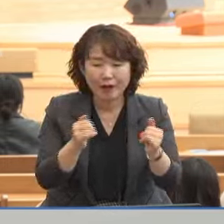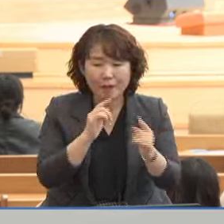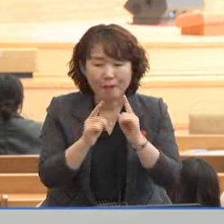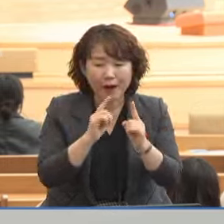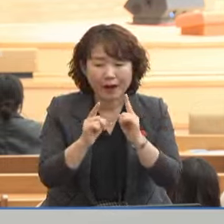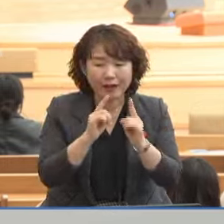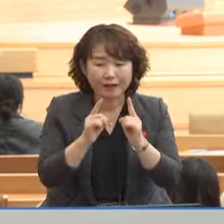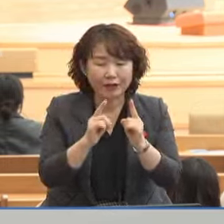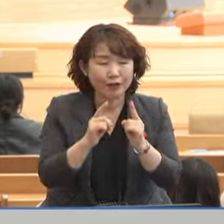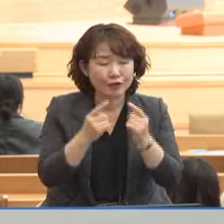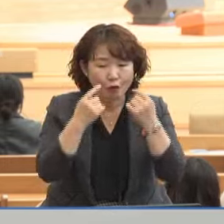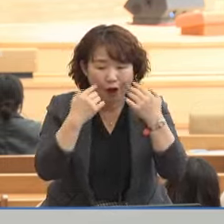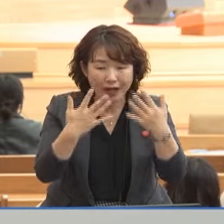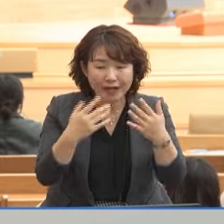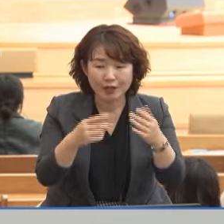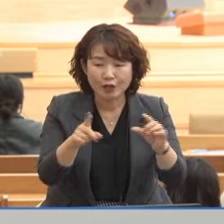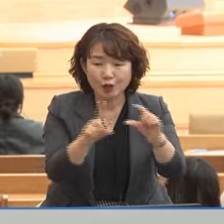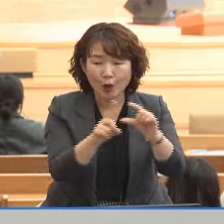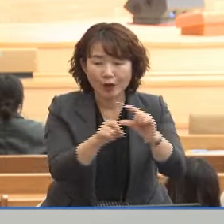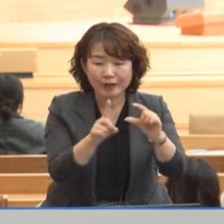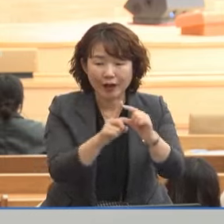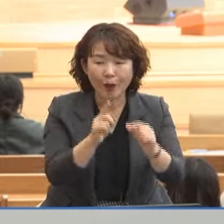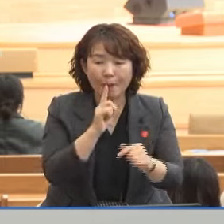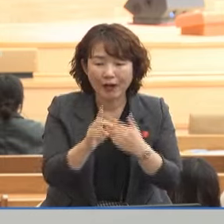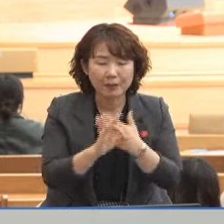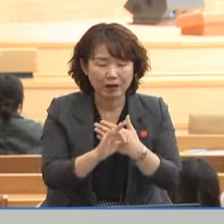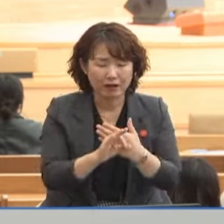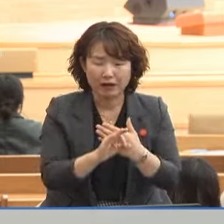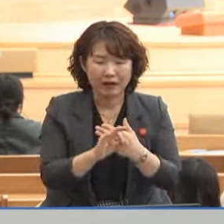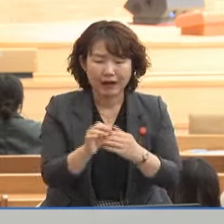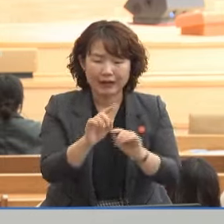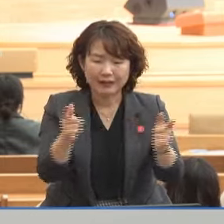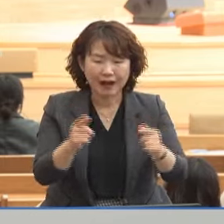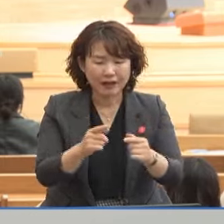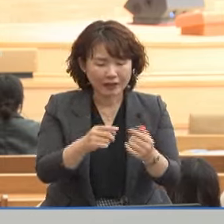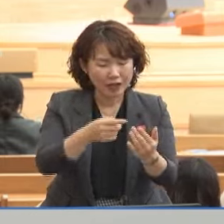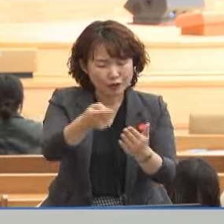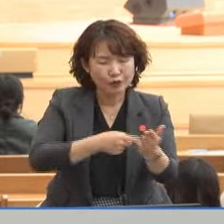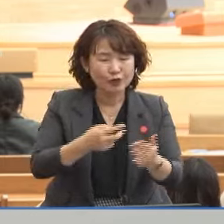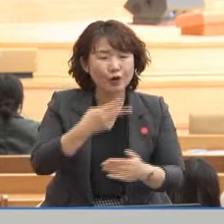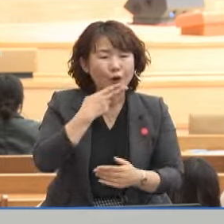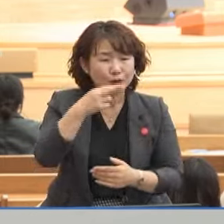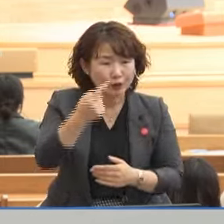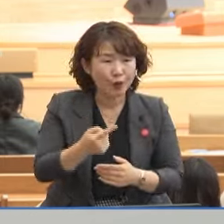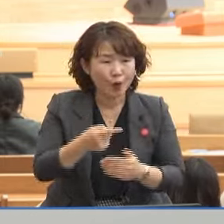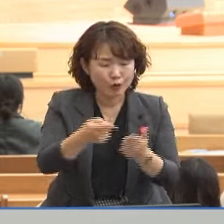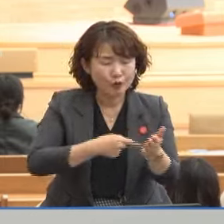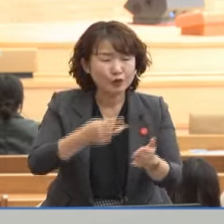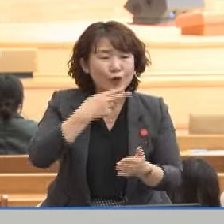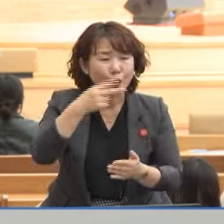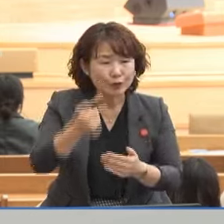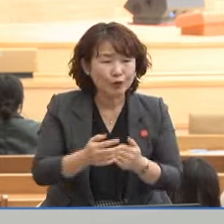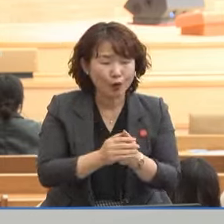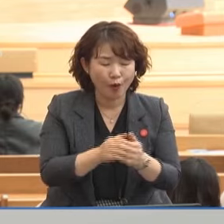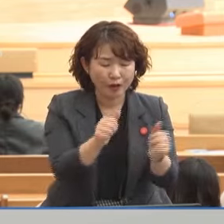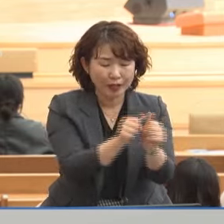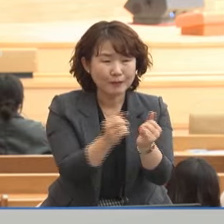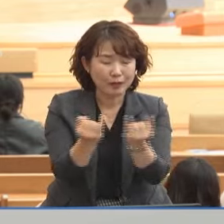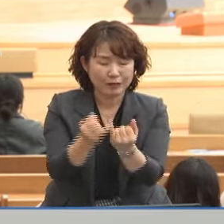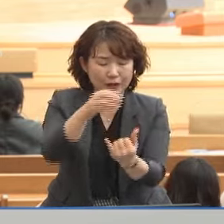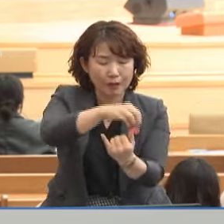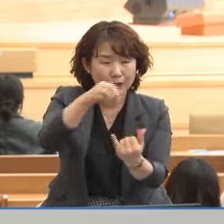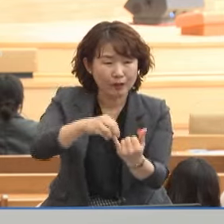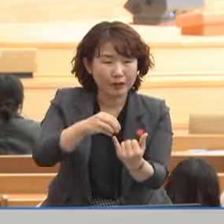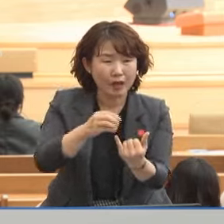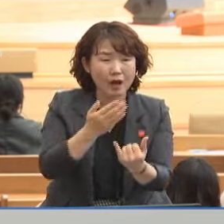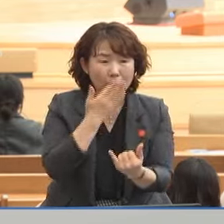X라고 대답을 해야 돼. 왜냐하면 성전환을 수술을 하지 않더라도 남자, 여자 바뀔 수 있으니까, 트랜스젠더가